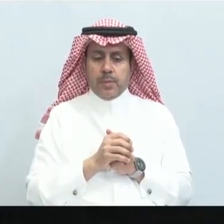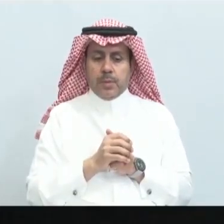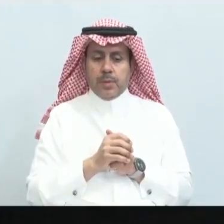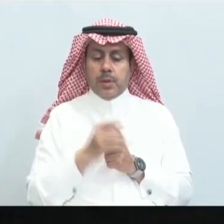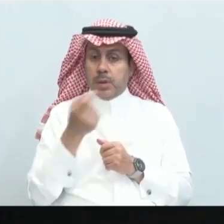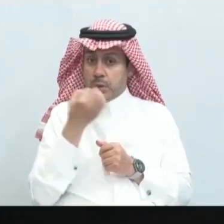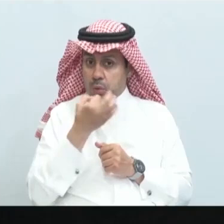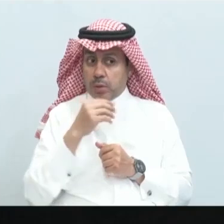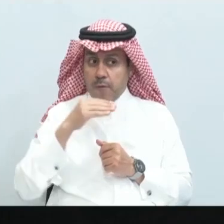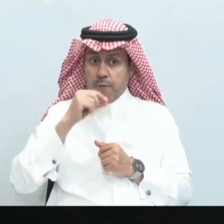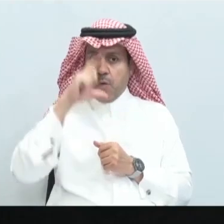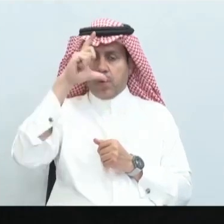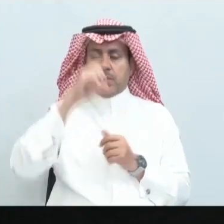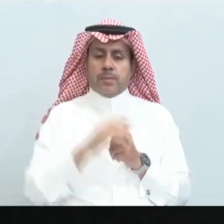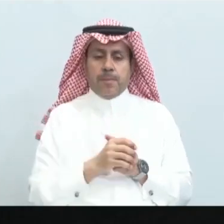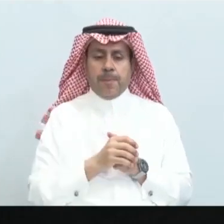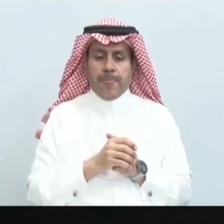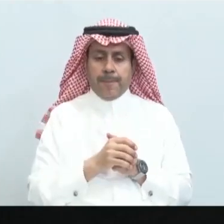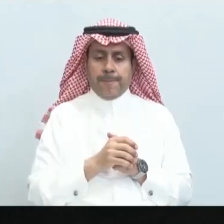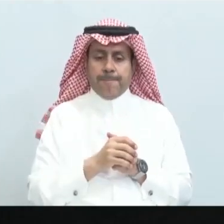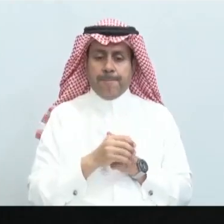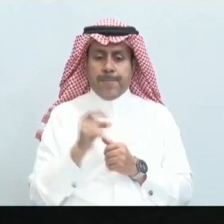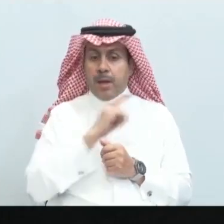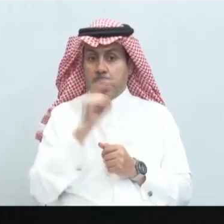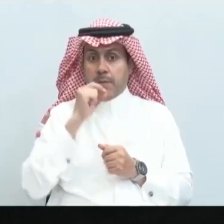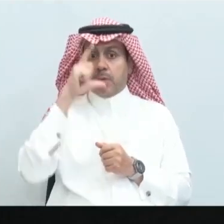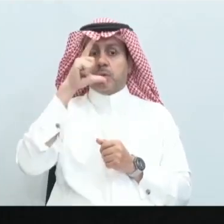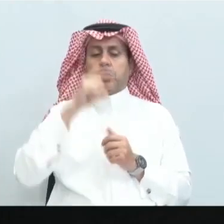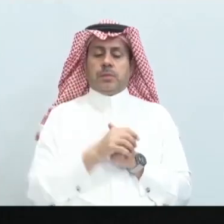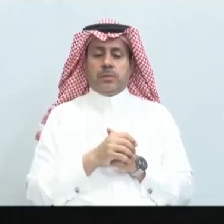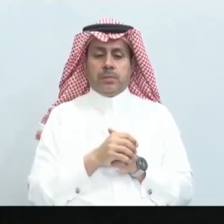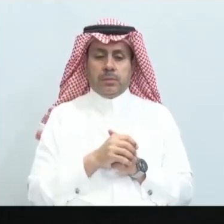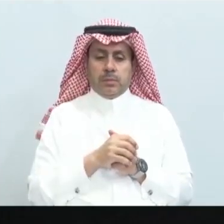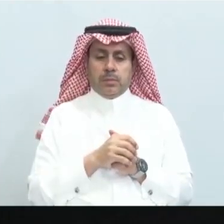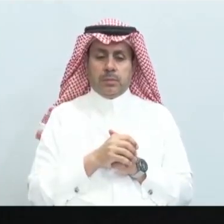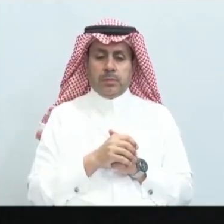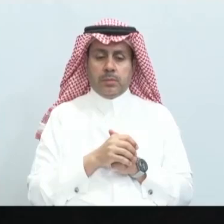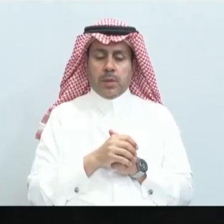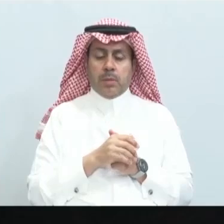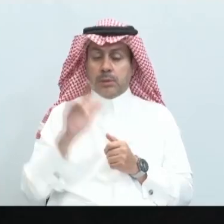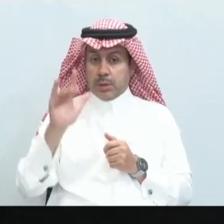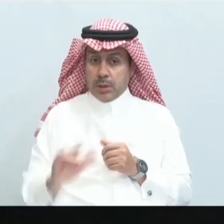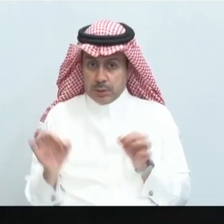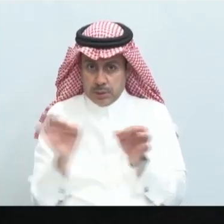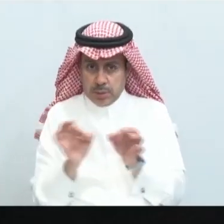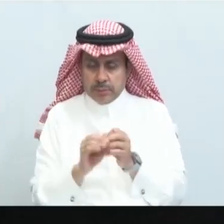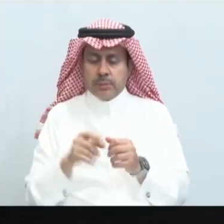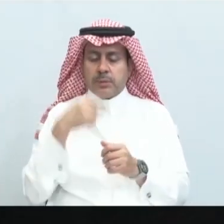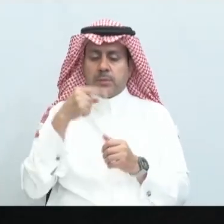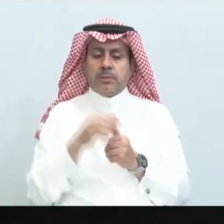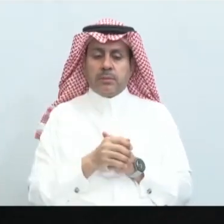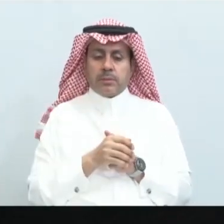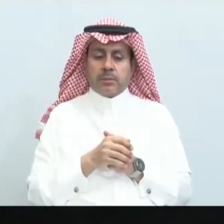نرفع الصوت او لا نرفعه احسنتم لا نرفع الصوت اذا الان من بجانبي هو الذي يتحدث قبل